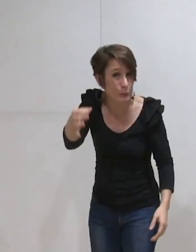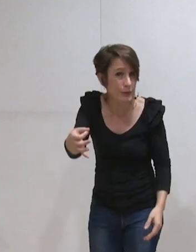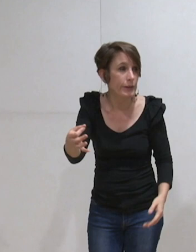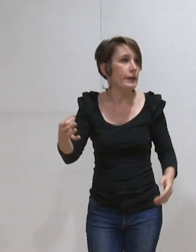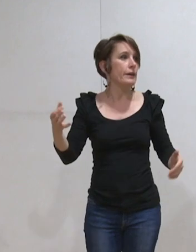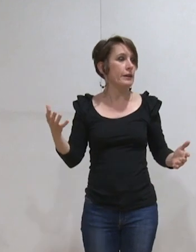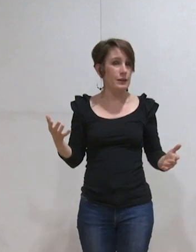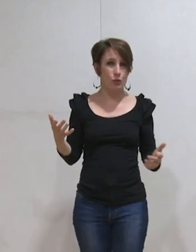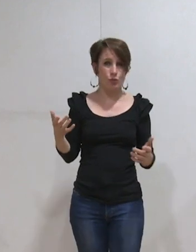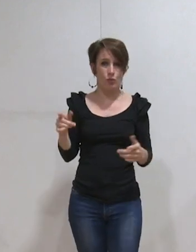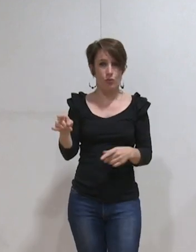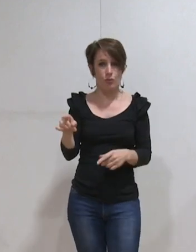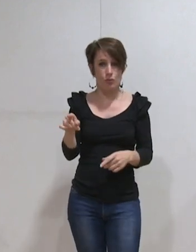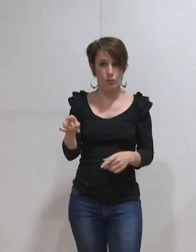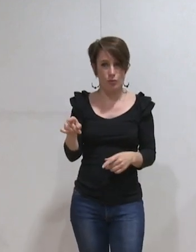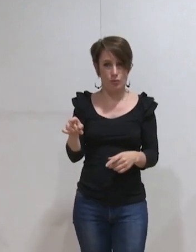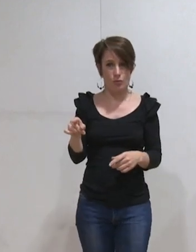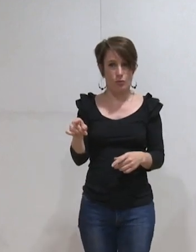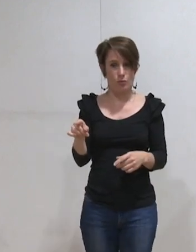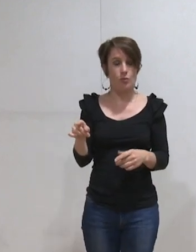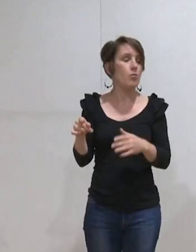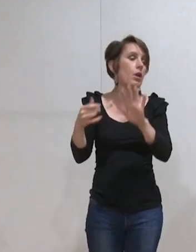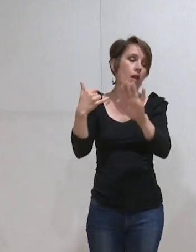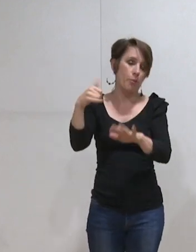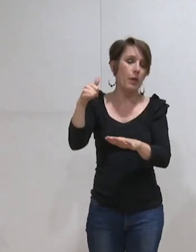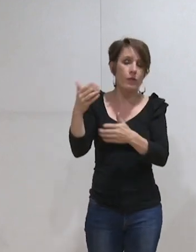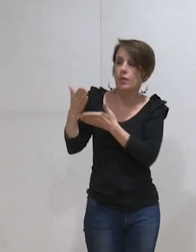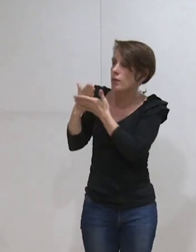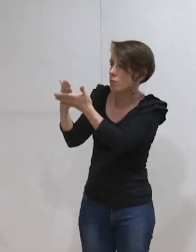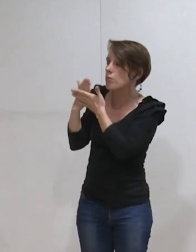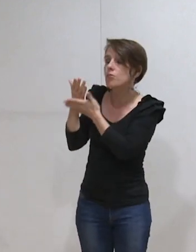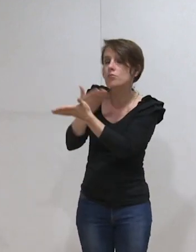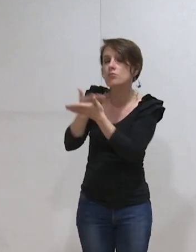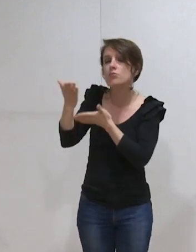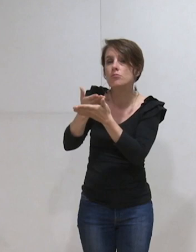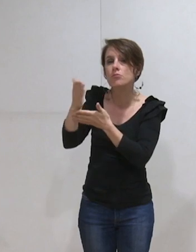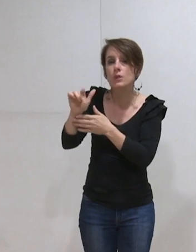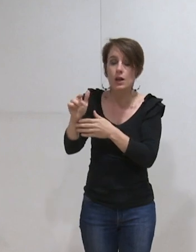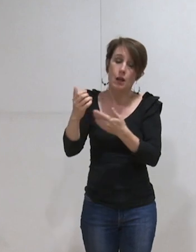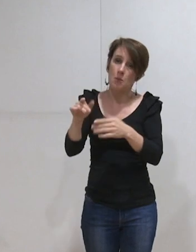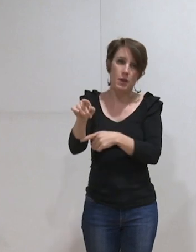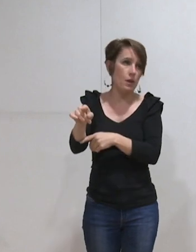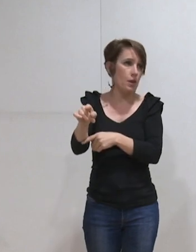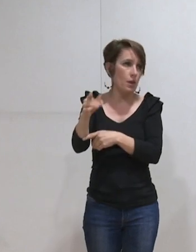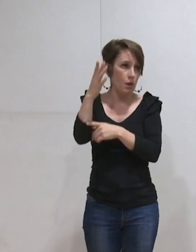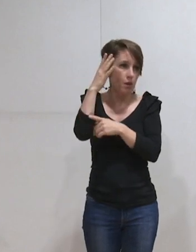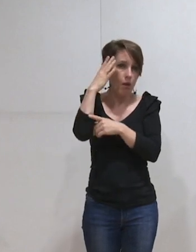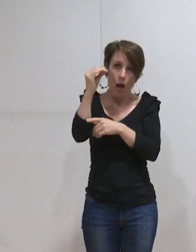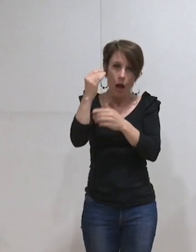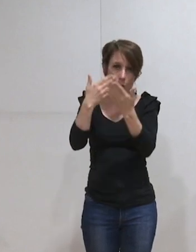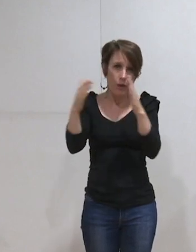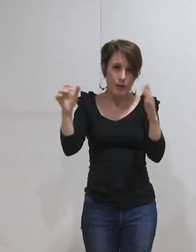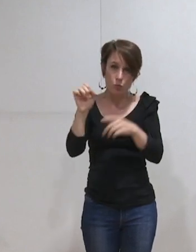rétablir le la contribution publique est encore à venir mais cet équipement je crois nous pouvons partager le fait